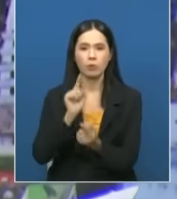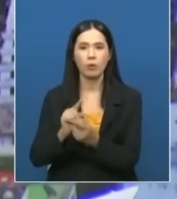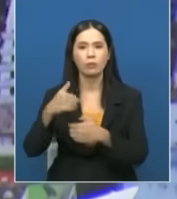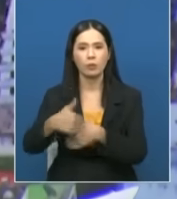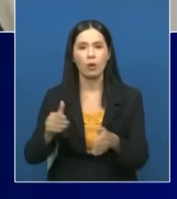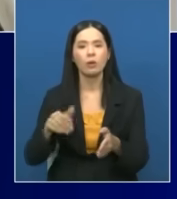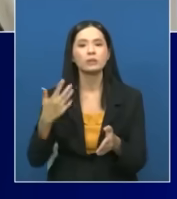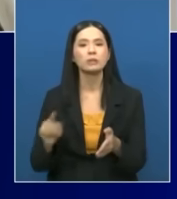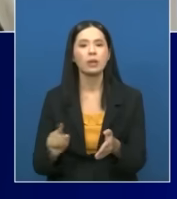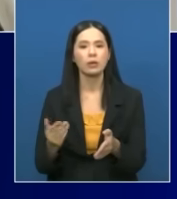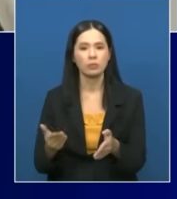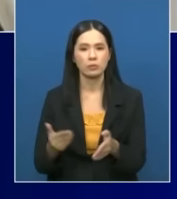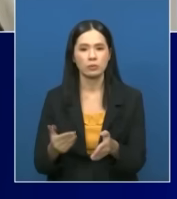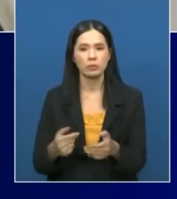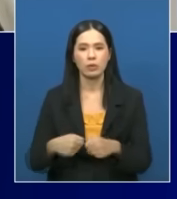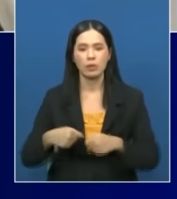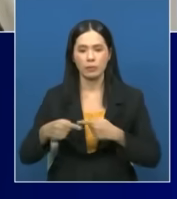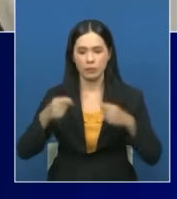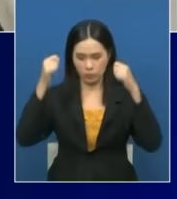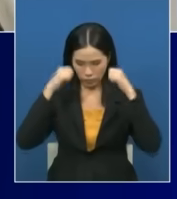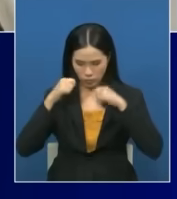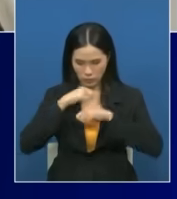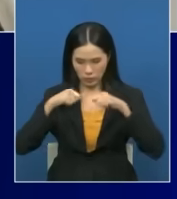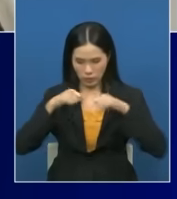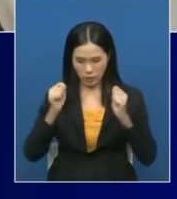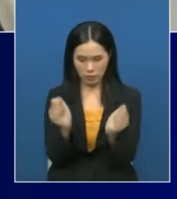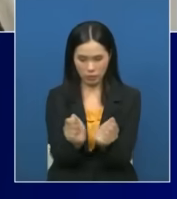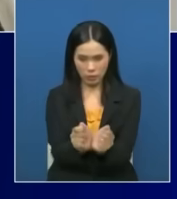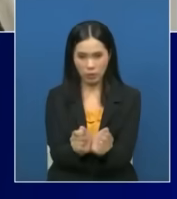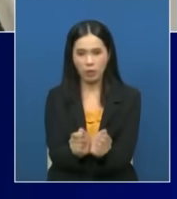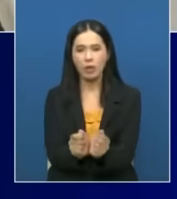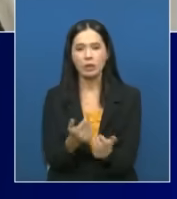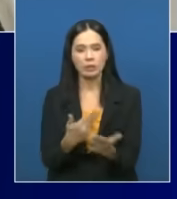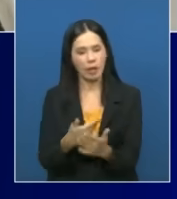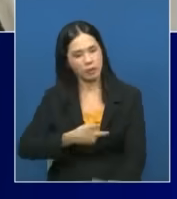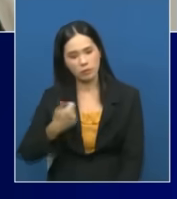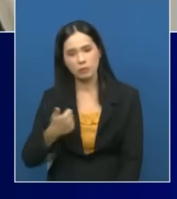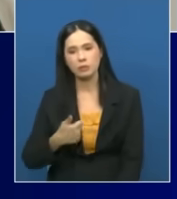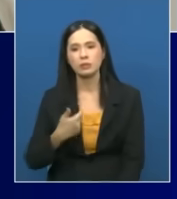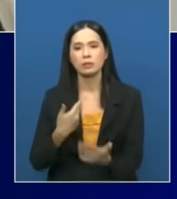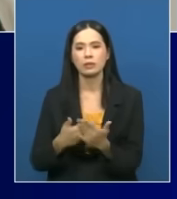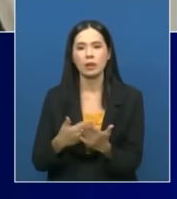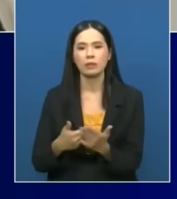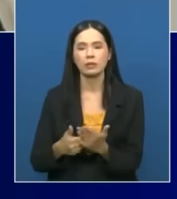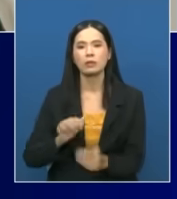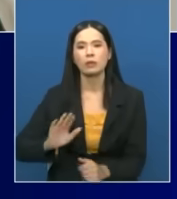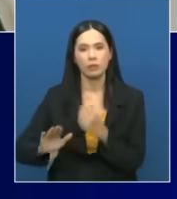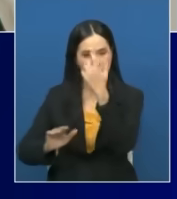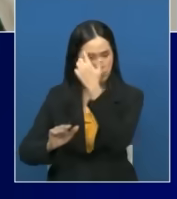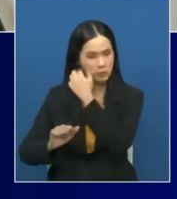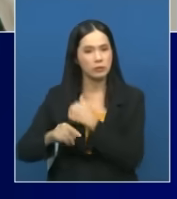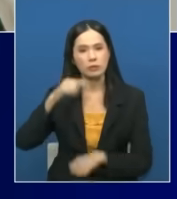แล้วหลังจากนั้นน่ะเอาถุงดำคลุมหัวเอาเชือกมัดมือแล้วรีดทรัพย์เป็นเงินสกุลดิจิตอลไปคิดเป็นเงินไทยประม